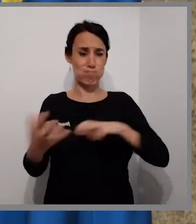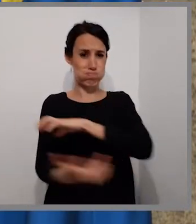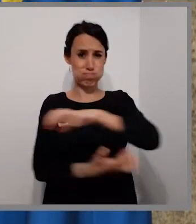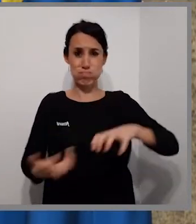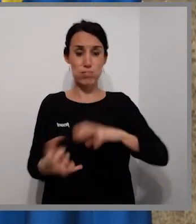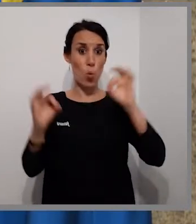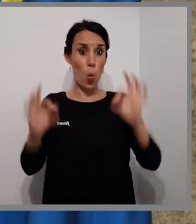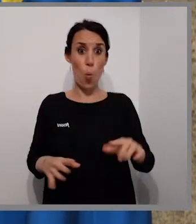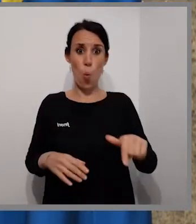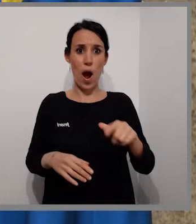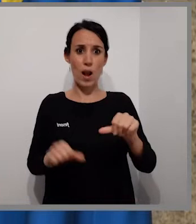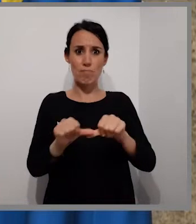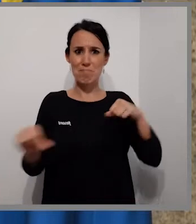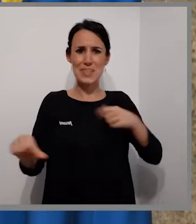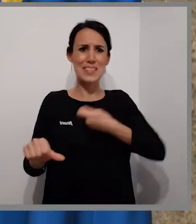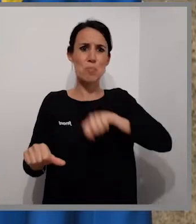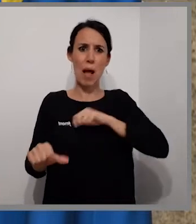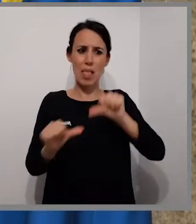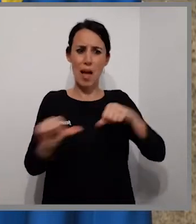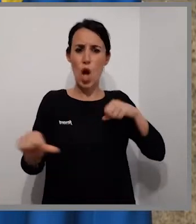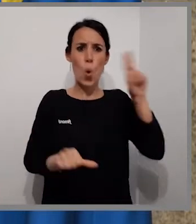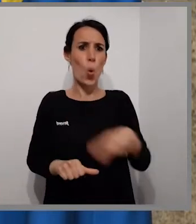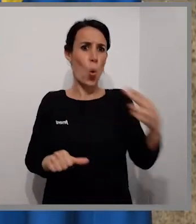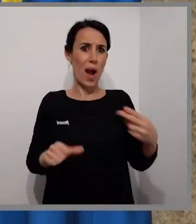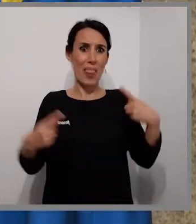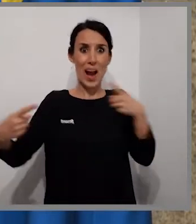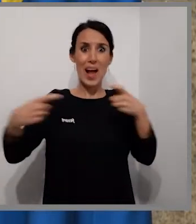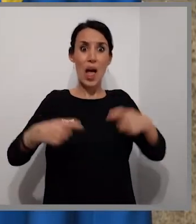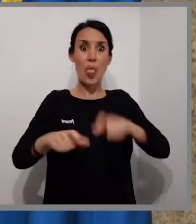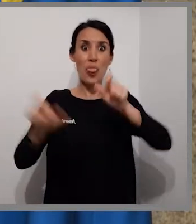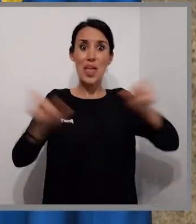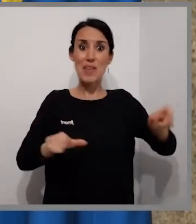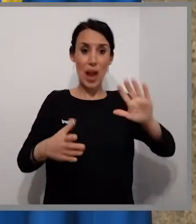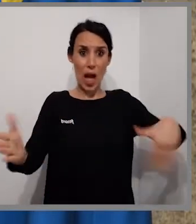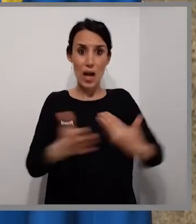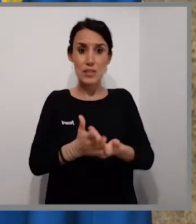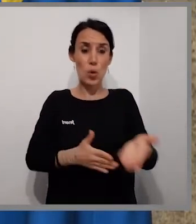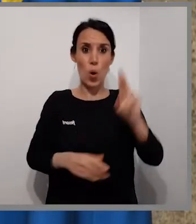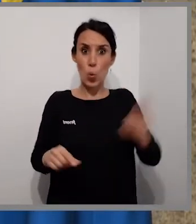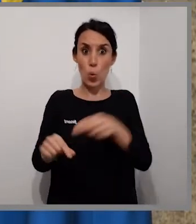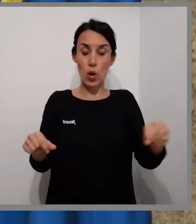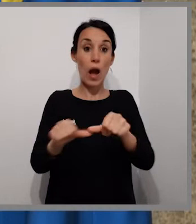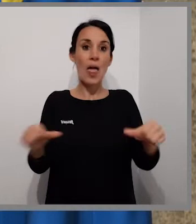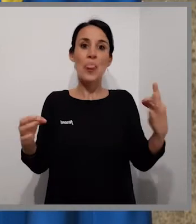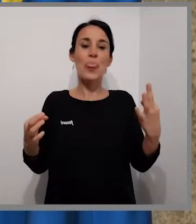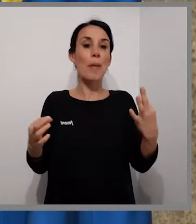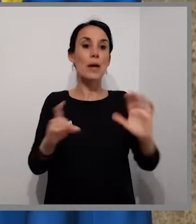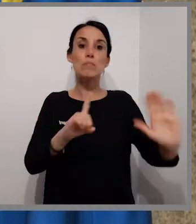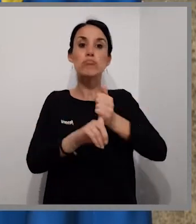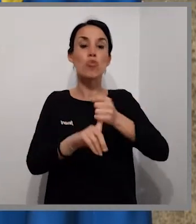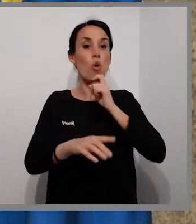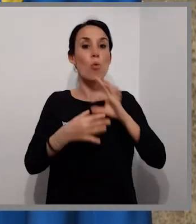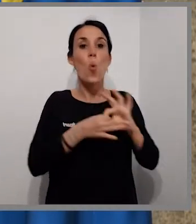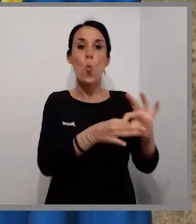tan catastròfica com la que no ha viscut Espanya des de la Guerra Civil ha de ser des de la Unió, ha de